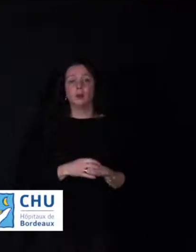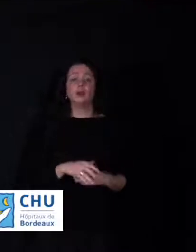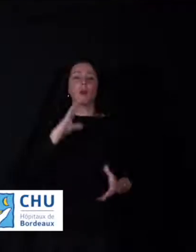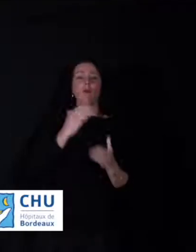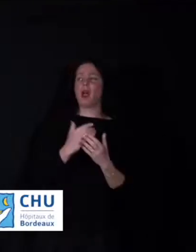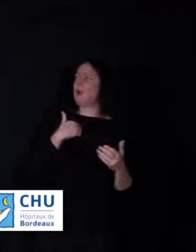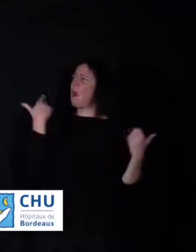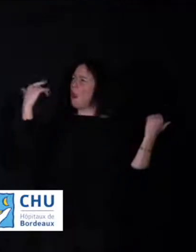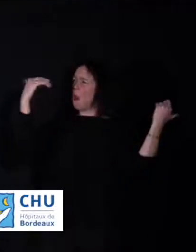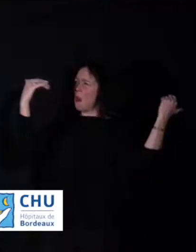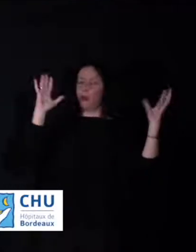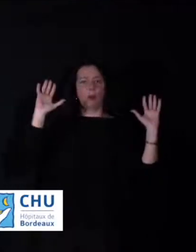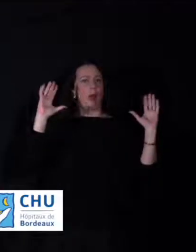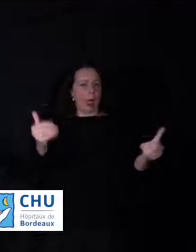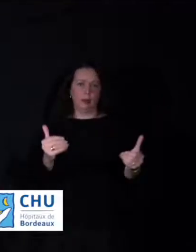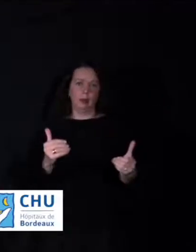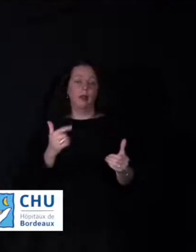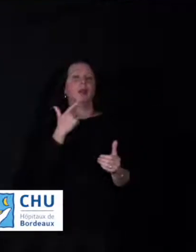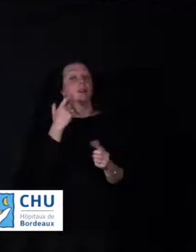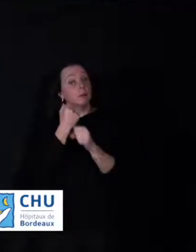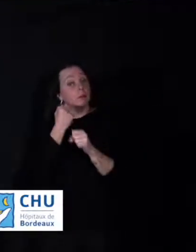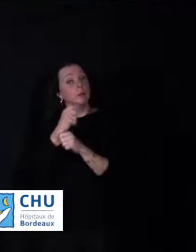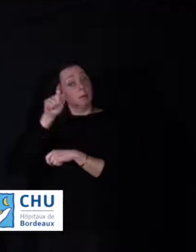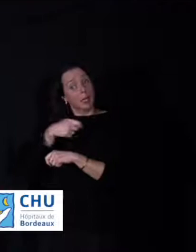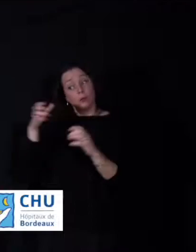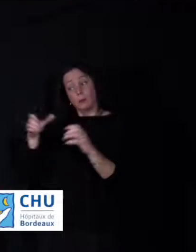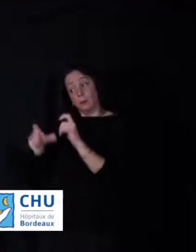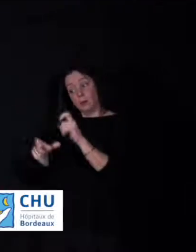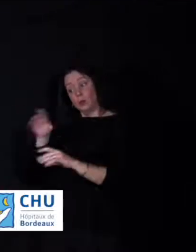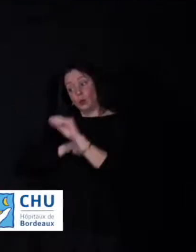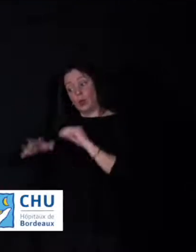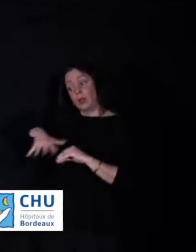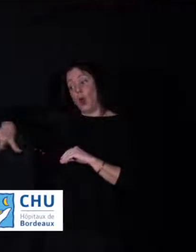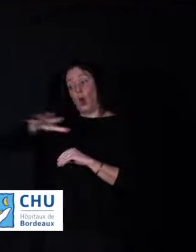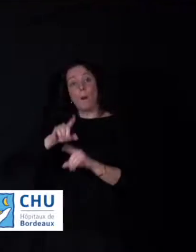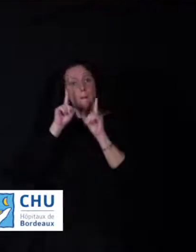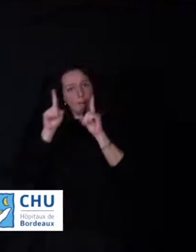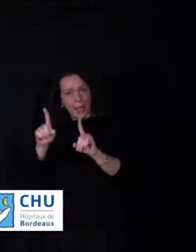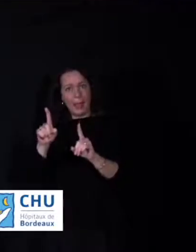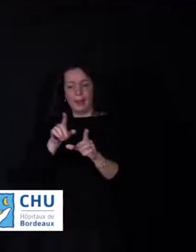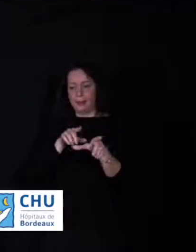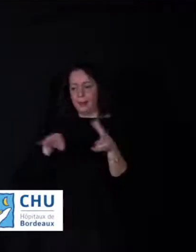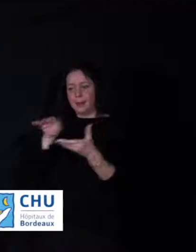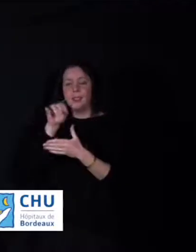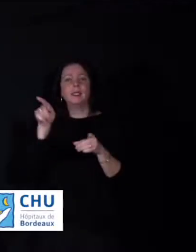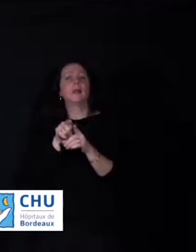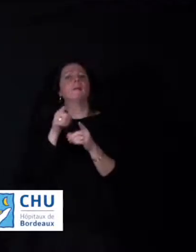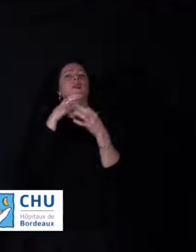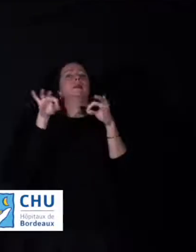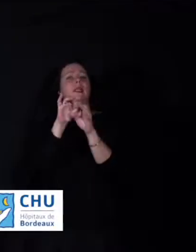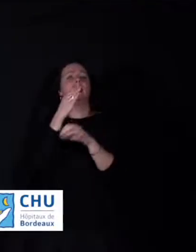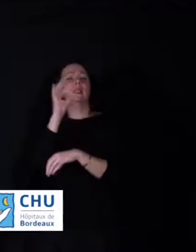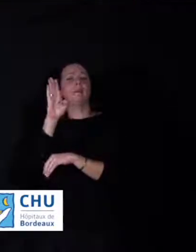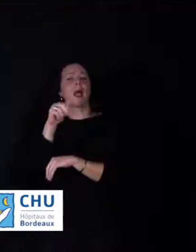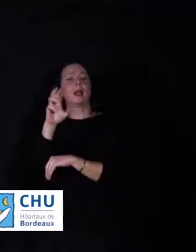descendant. Certes, le travail doit être réalisé par le personnel soignant, mais envisager des stratégies alternatives comme au Bangladesh avec